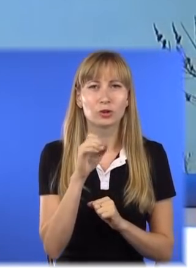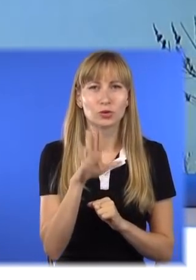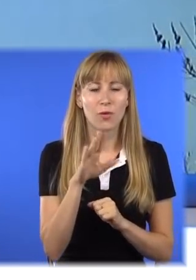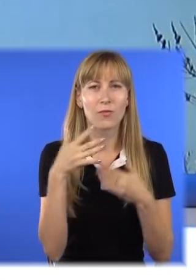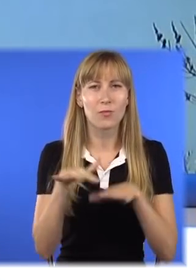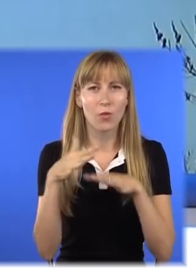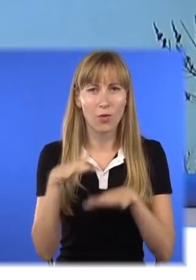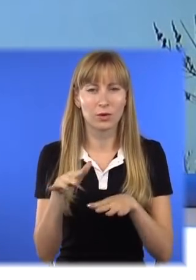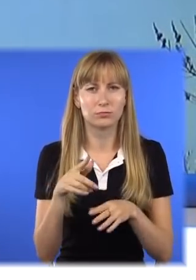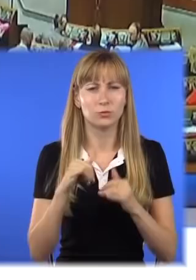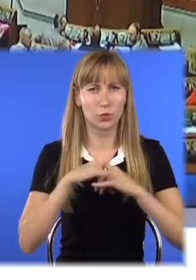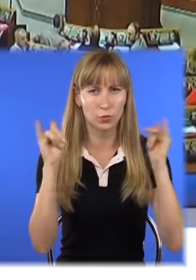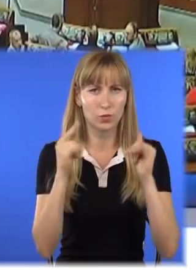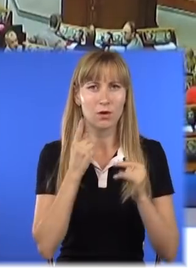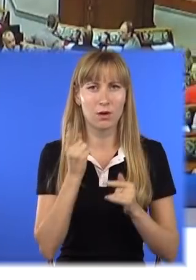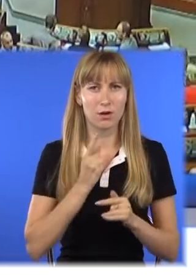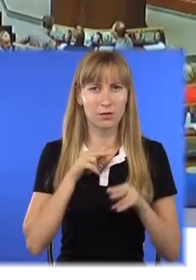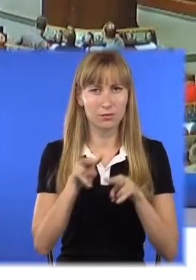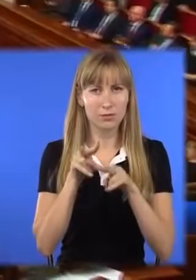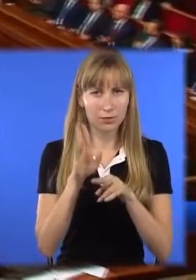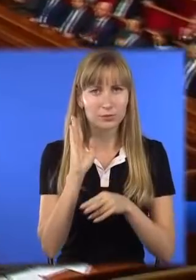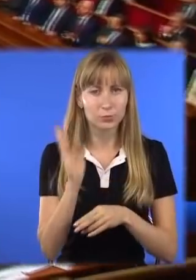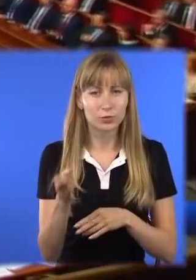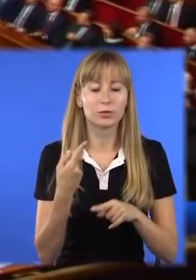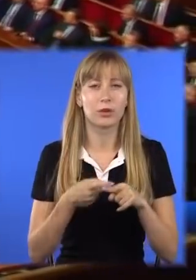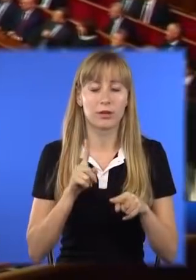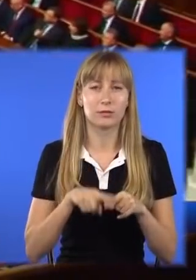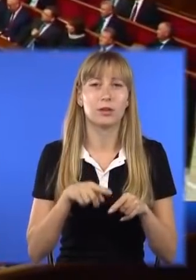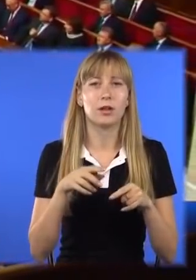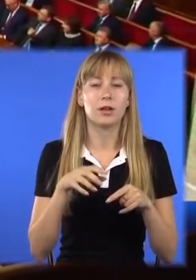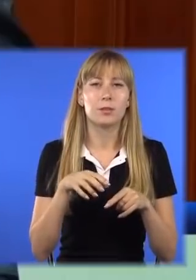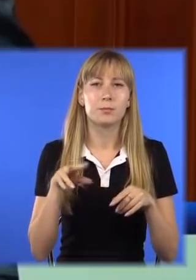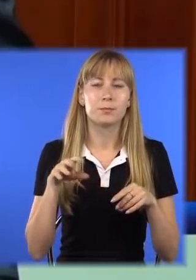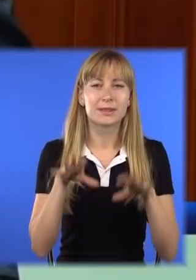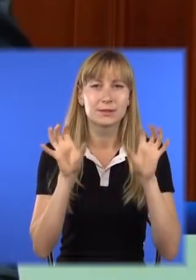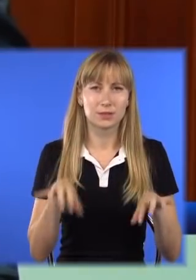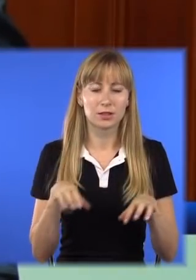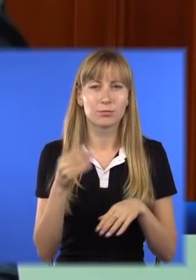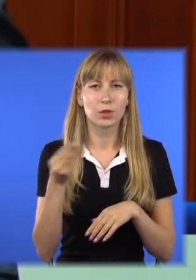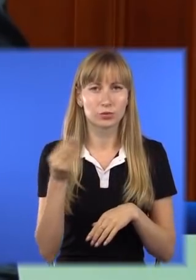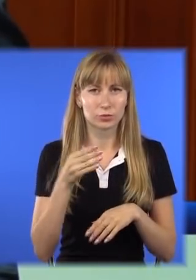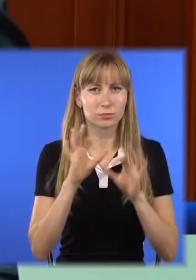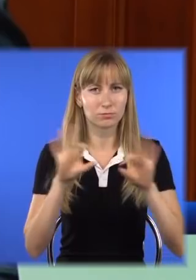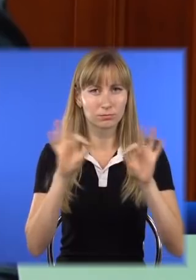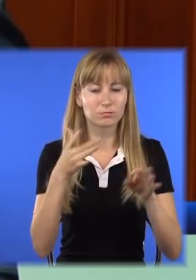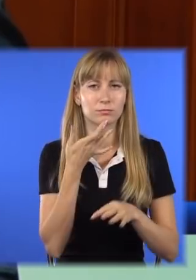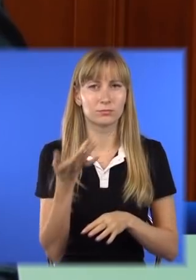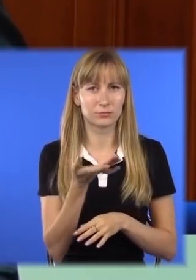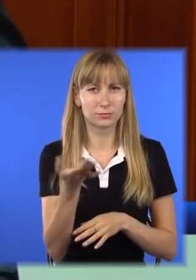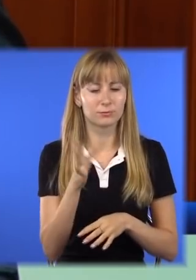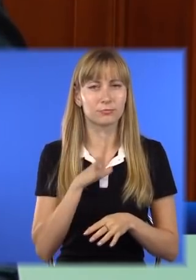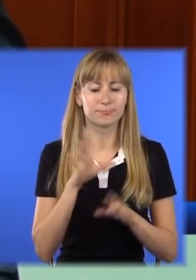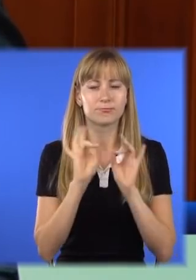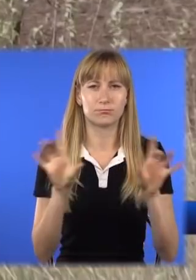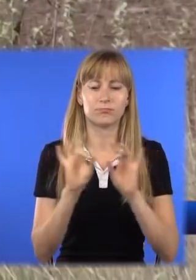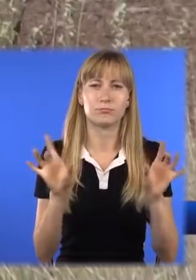пильнувати активніше. Про це з трибуни Верховної Ради заявив Петро Порошенко, виступаючи із щорічним посланням про